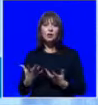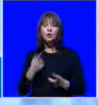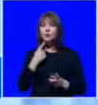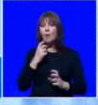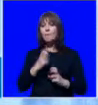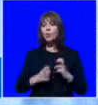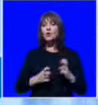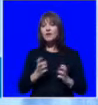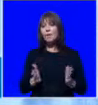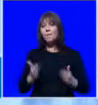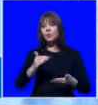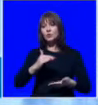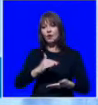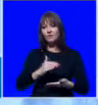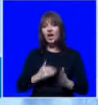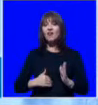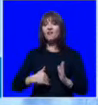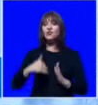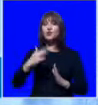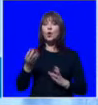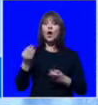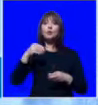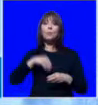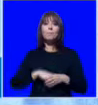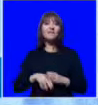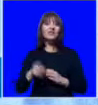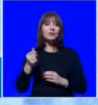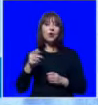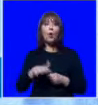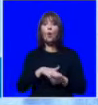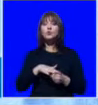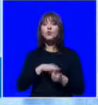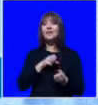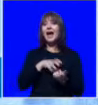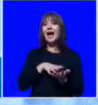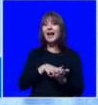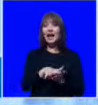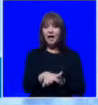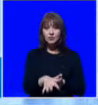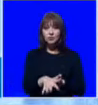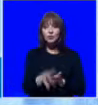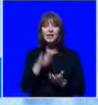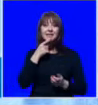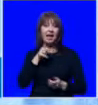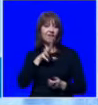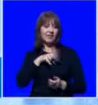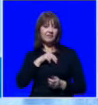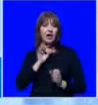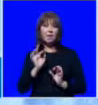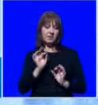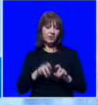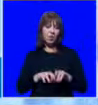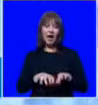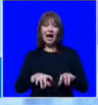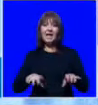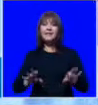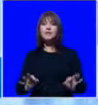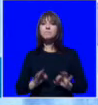произвеждат продукти с висока добавена стойност, където основният разход е за разход за възнаграждение, говоря за IT сектора,